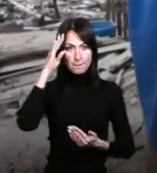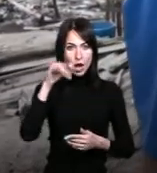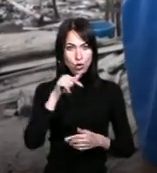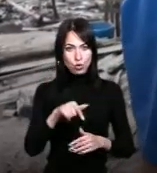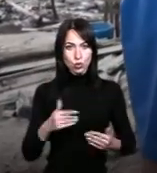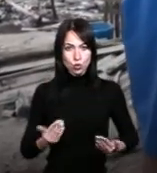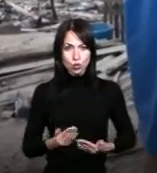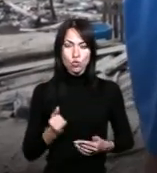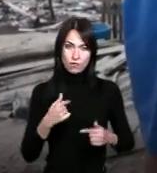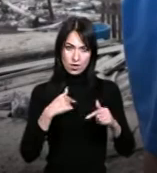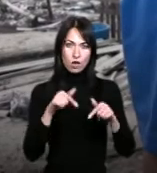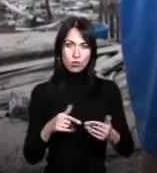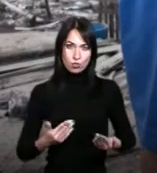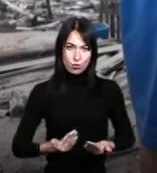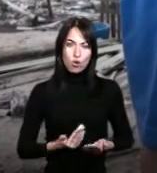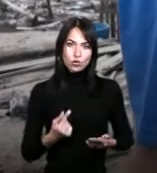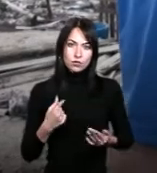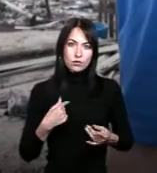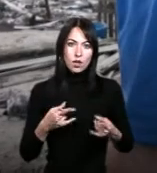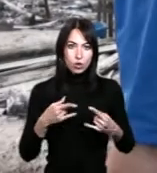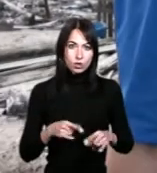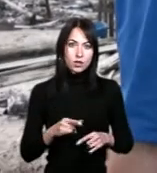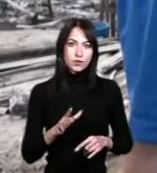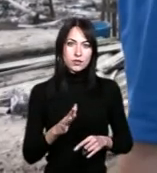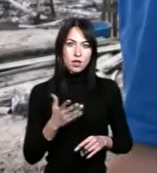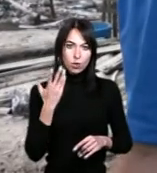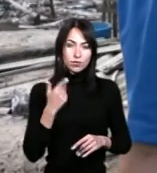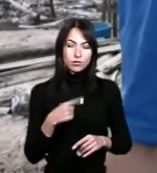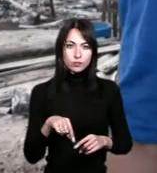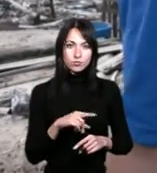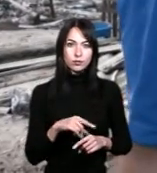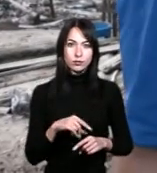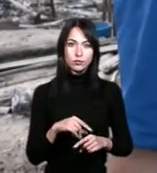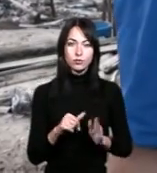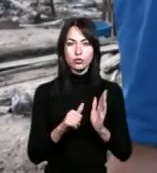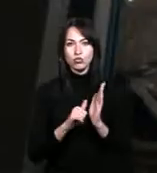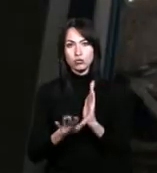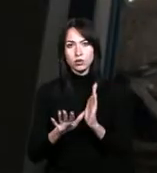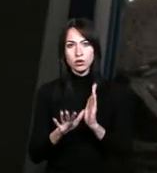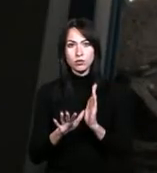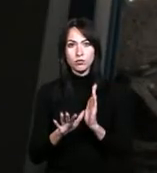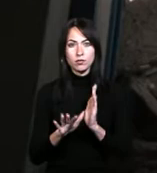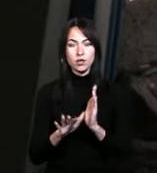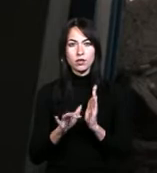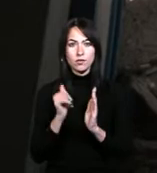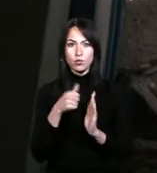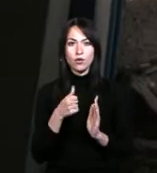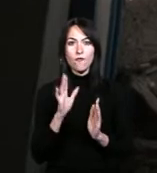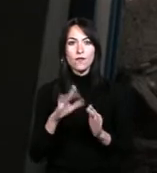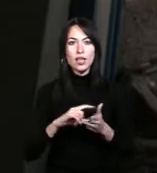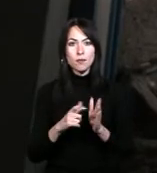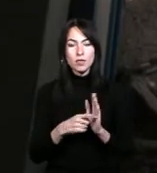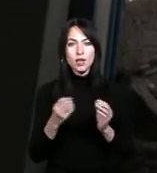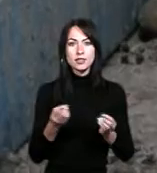і я тут прожився. Я родився і хрестився. Мені це у лютому буде 65. У кімнатах свіжо